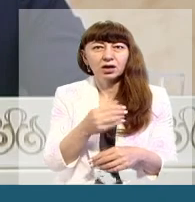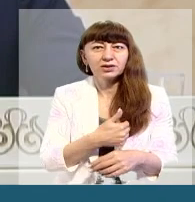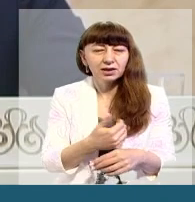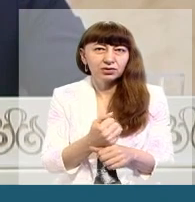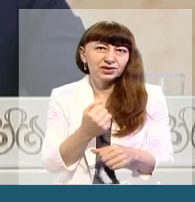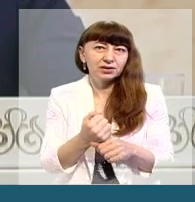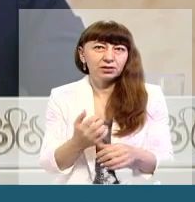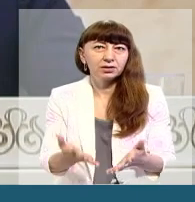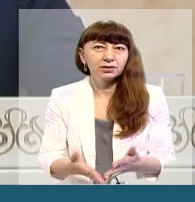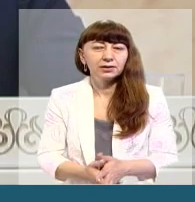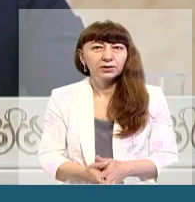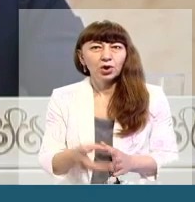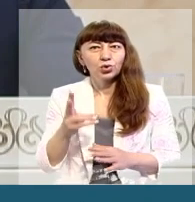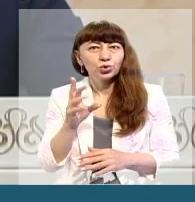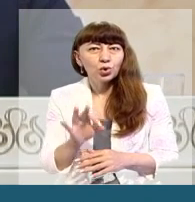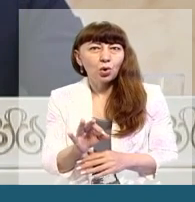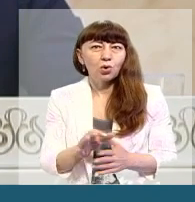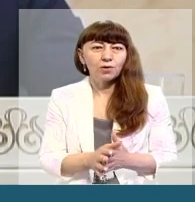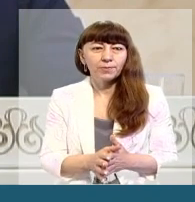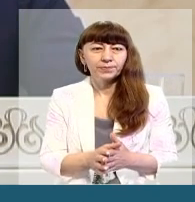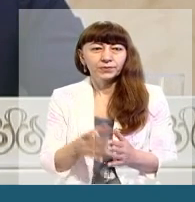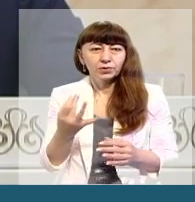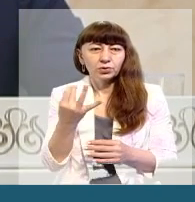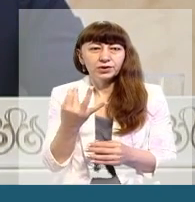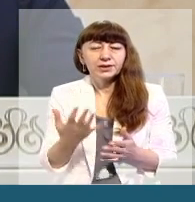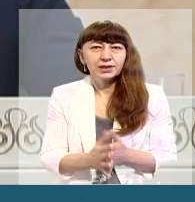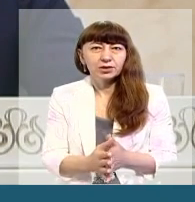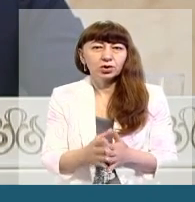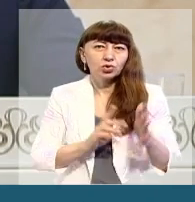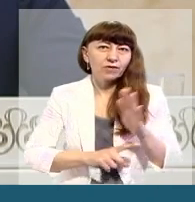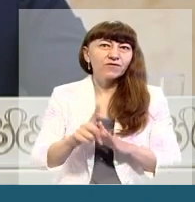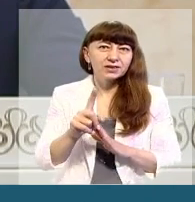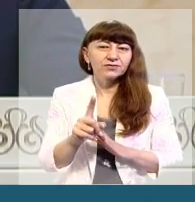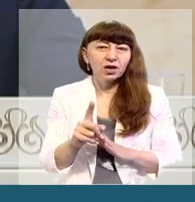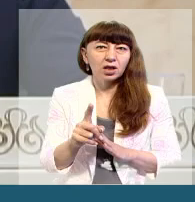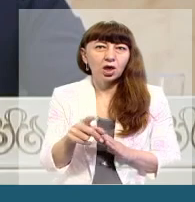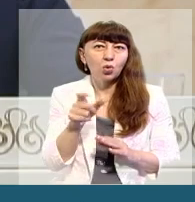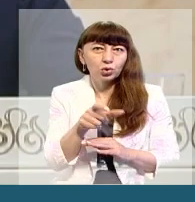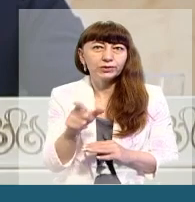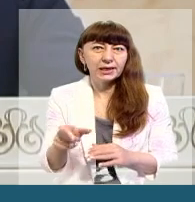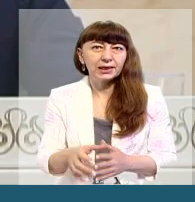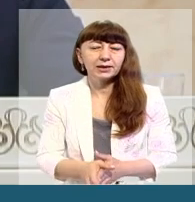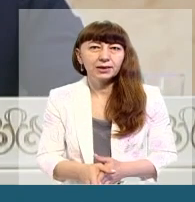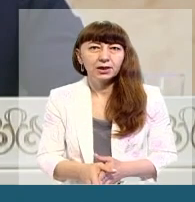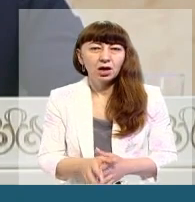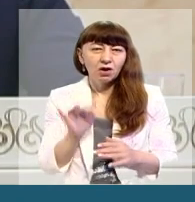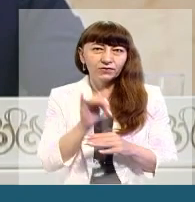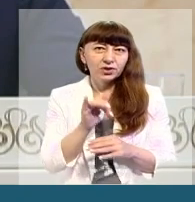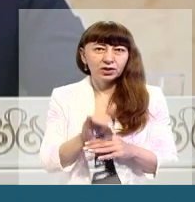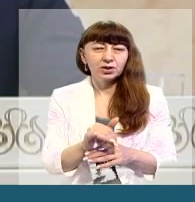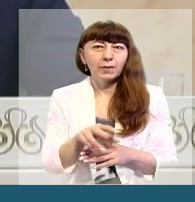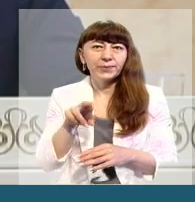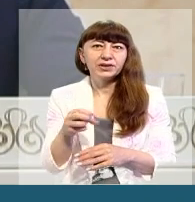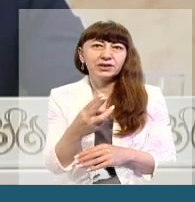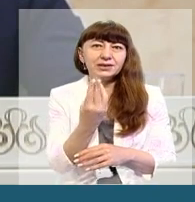устроен. Но тот неподдельный интерес, знаете, который это вызвало, эта тема внедрения сюда петиции